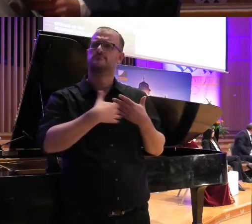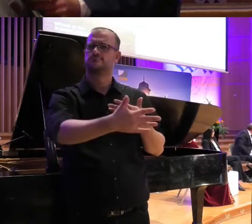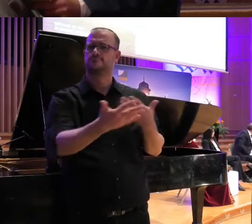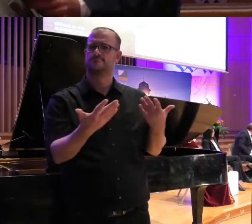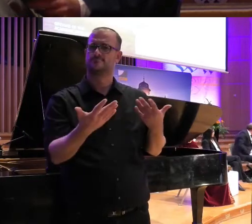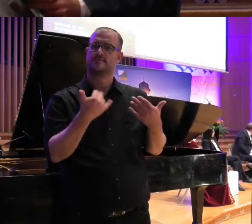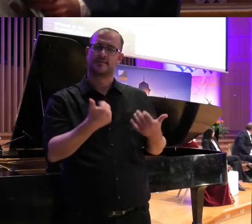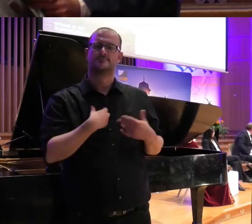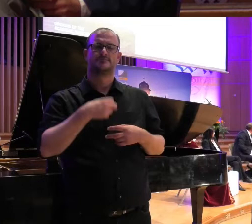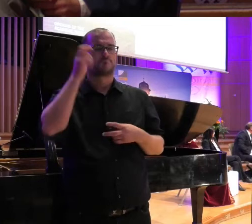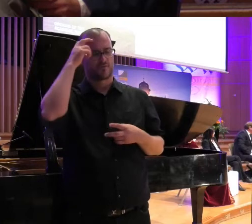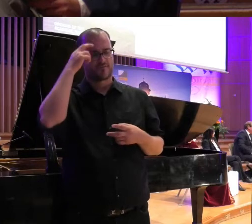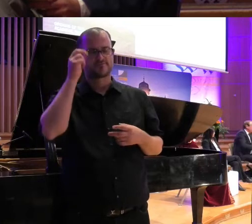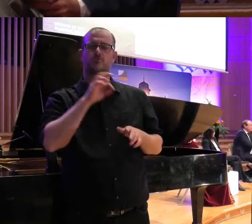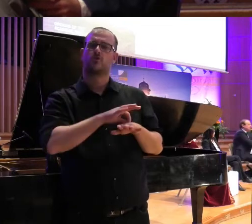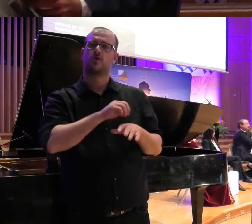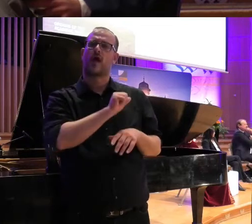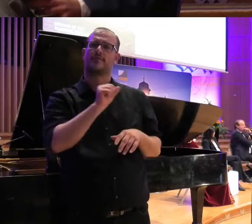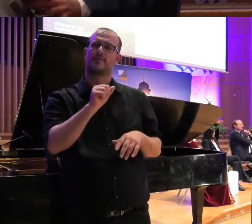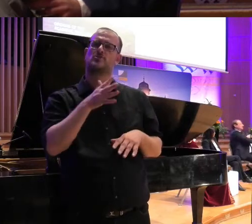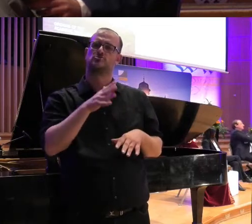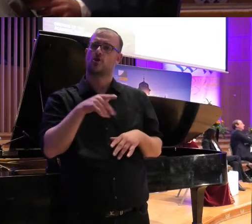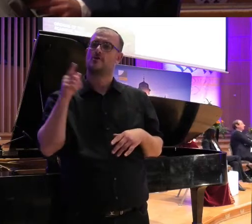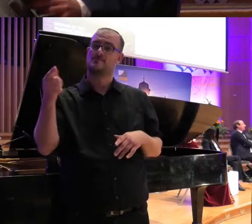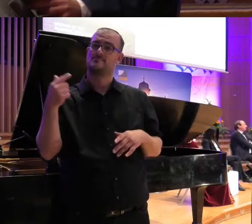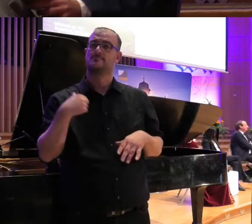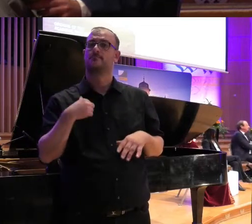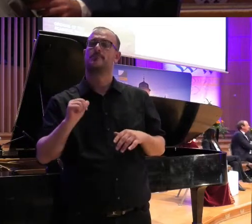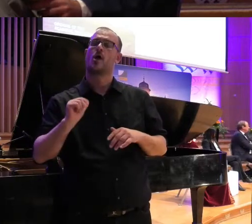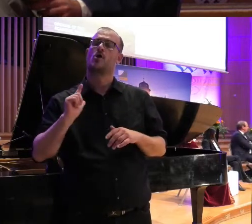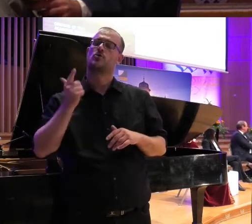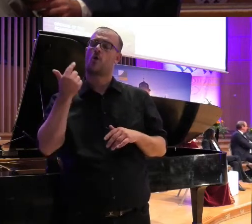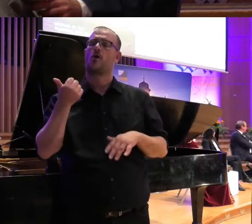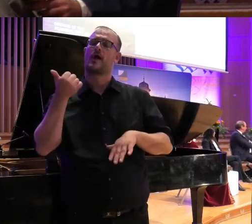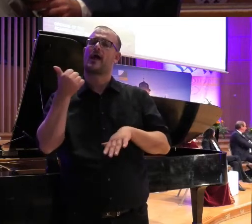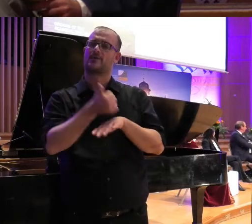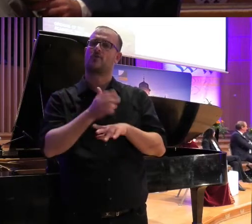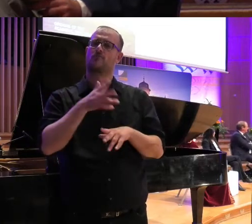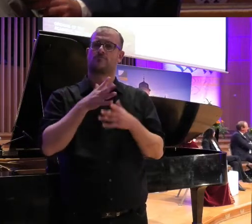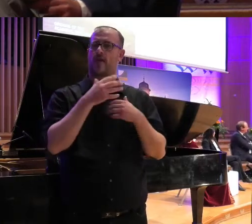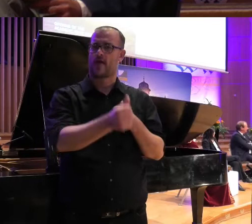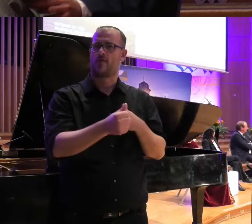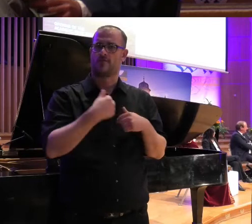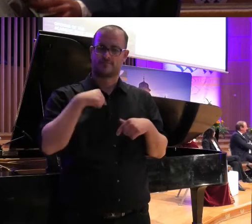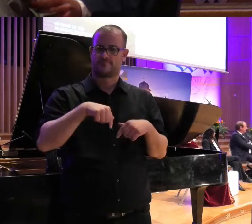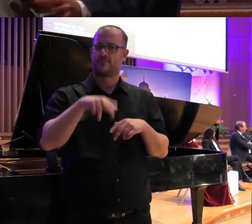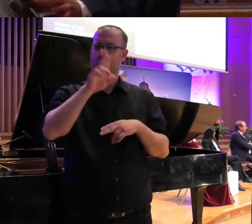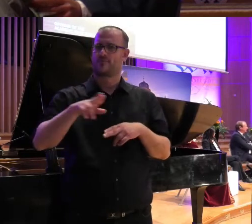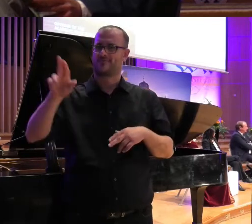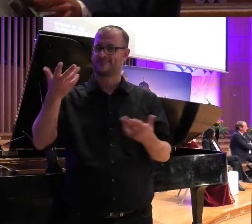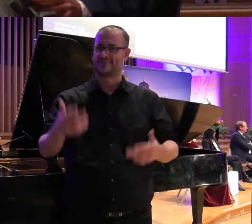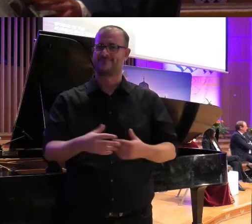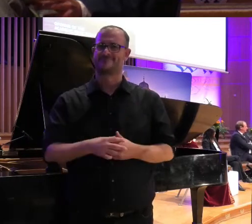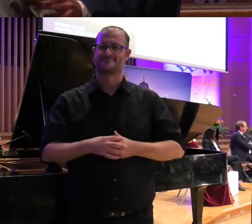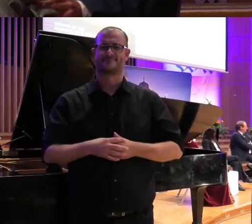mit Professor Dr. Annette Chersoy. Sie ist seit Mai die Prorektorin für Nachhaltigkeit an unserer Universität.